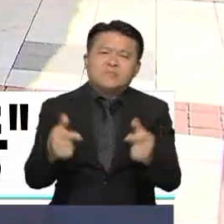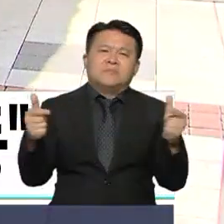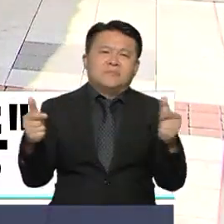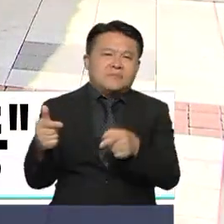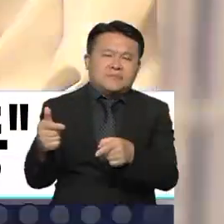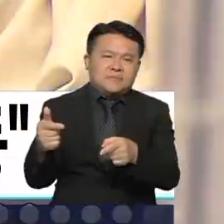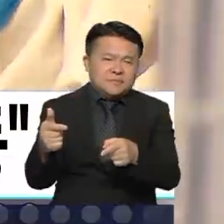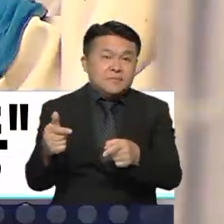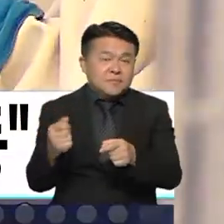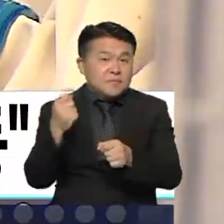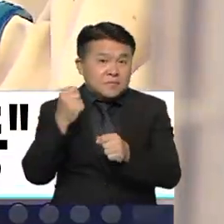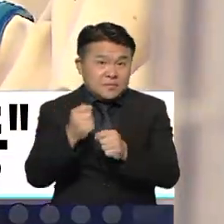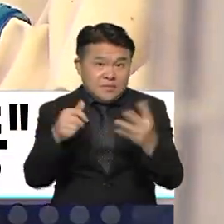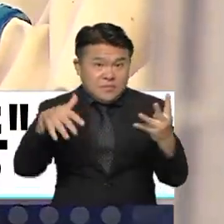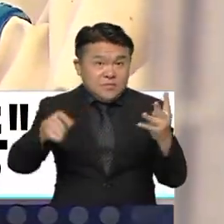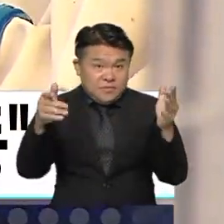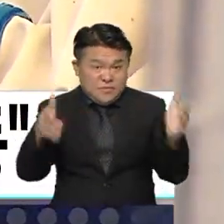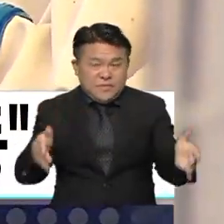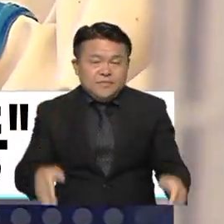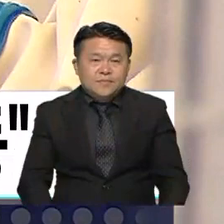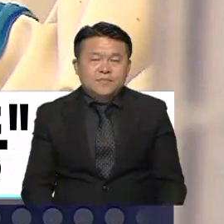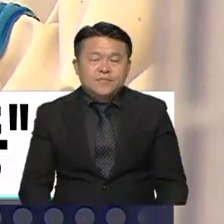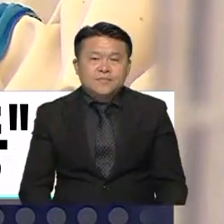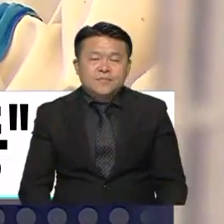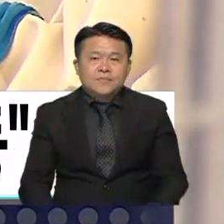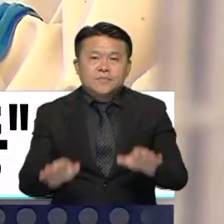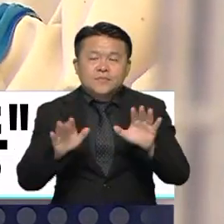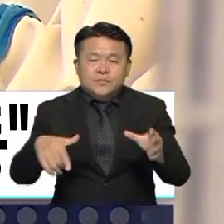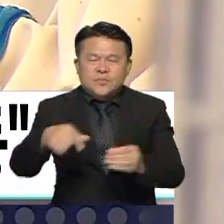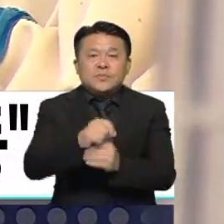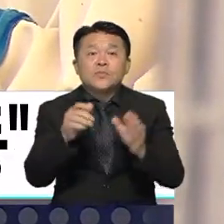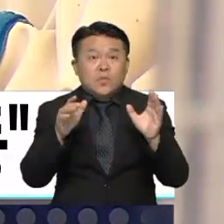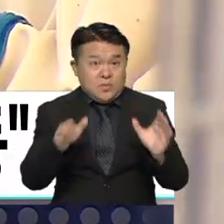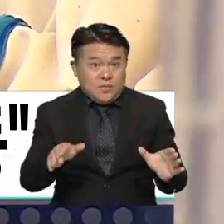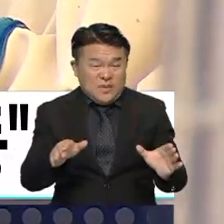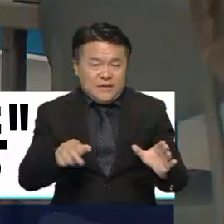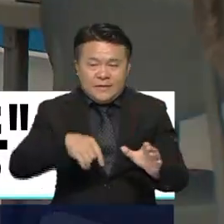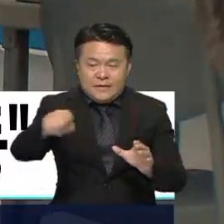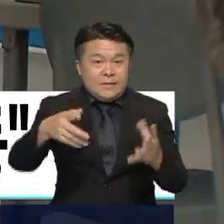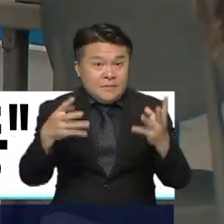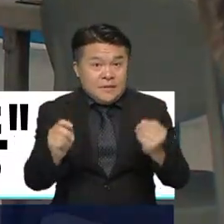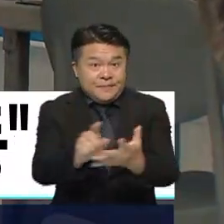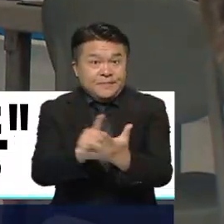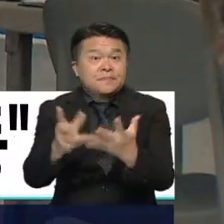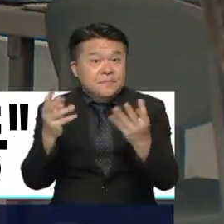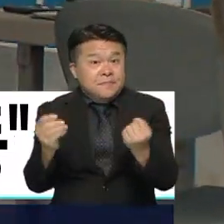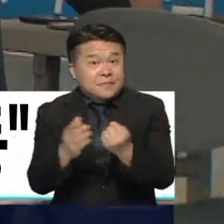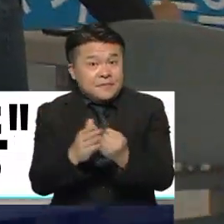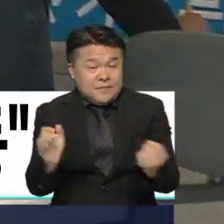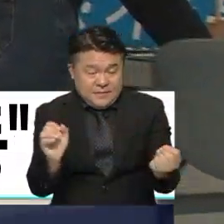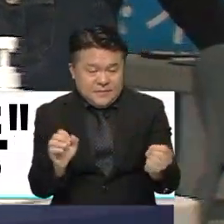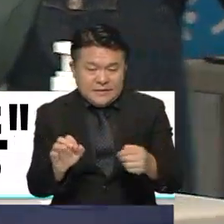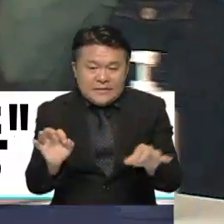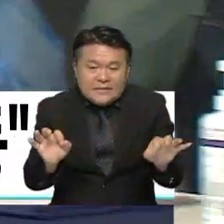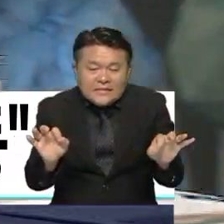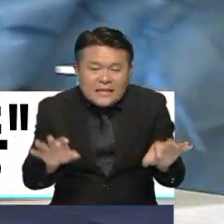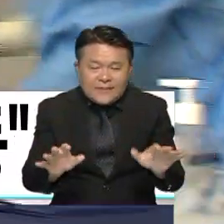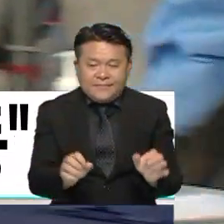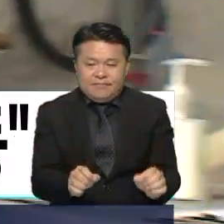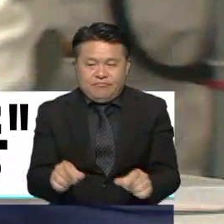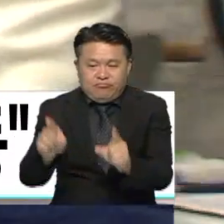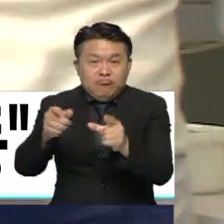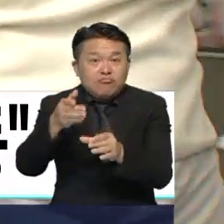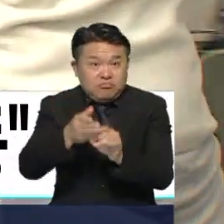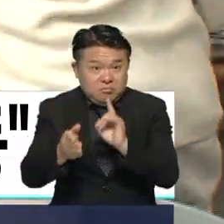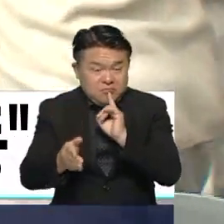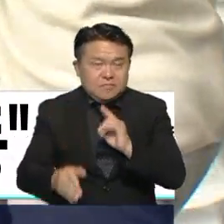수는 4주 만에 증가세로 돌아섰습니다. 중대본은 추석 연휴 기간 이동량과 대면 접촉 증가로 확진자 수가 일시적으로 반등하고